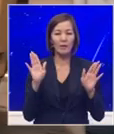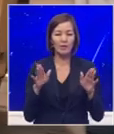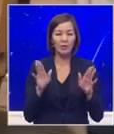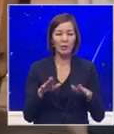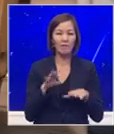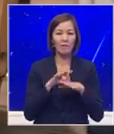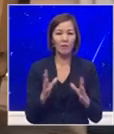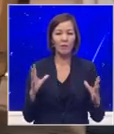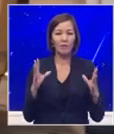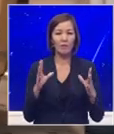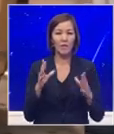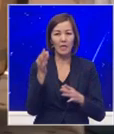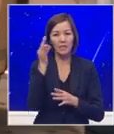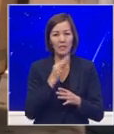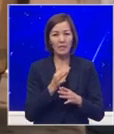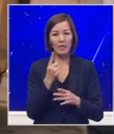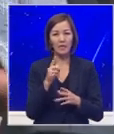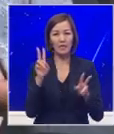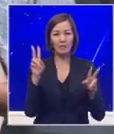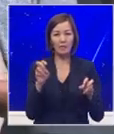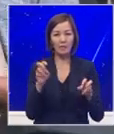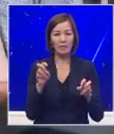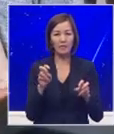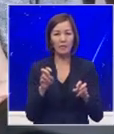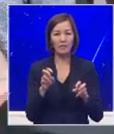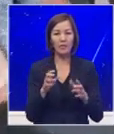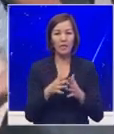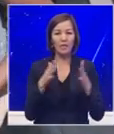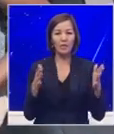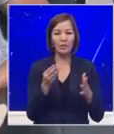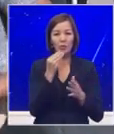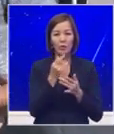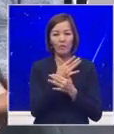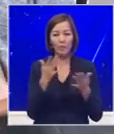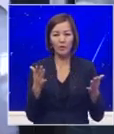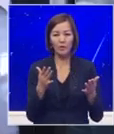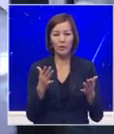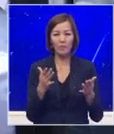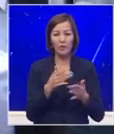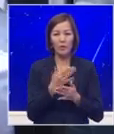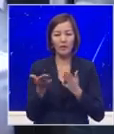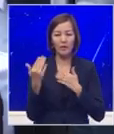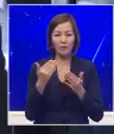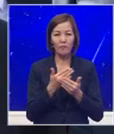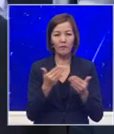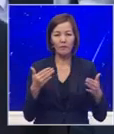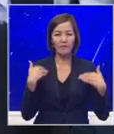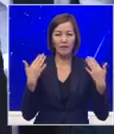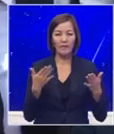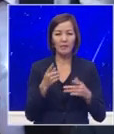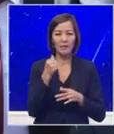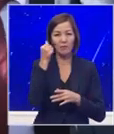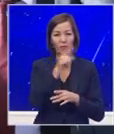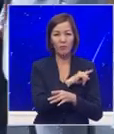региона а сладкая продукция выходит под одним брендом широкий ассортимент меда давно выставляется на казахстанском рынке к слову